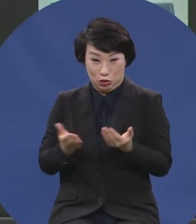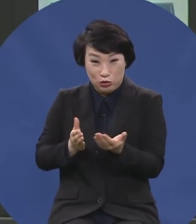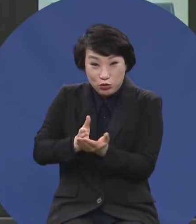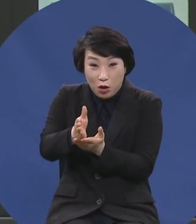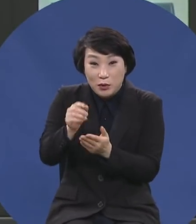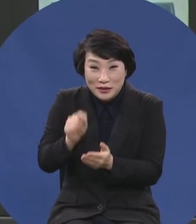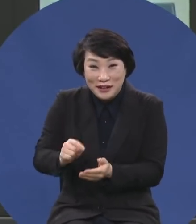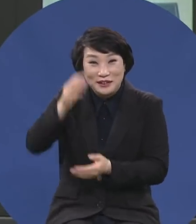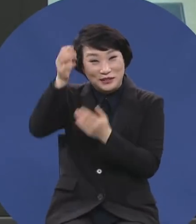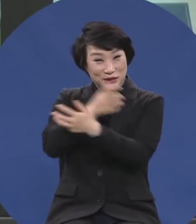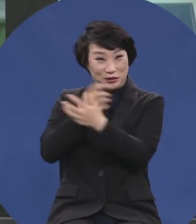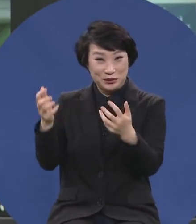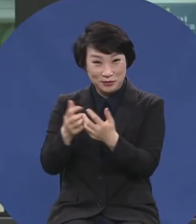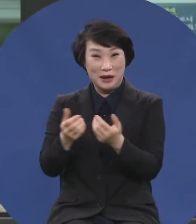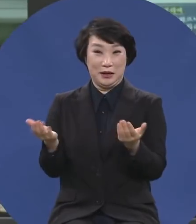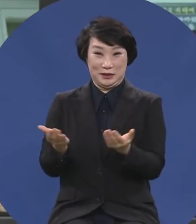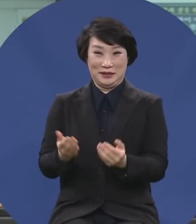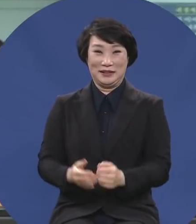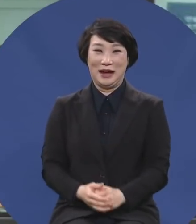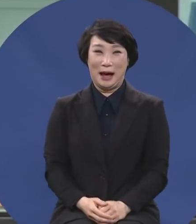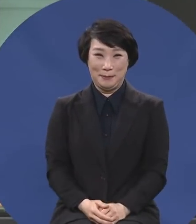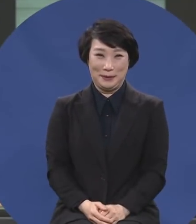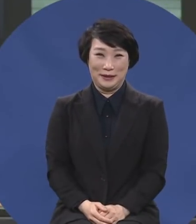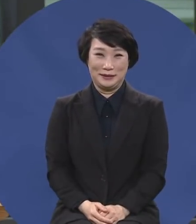화제가 성령 충만입니다.